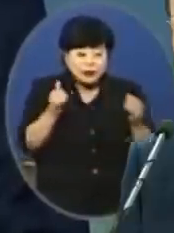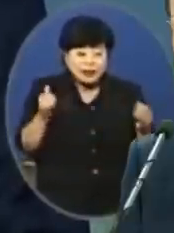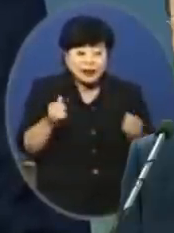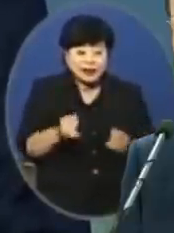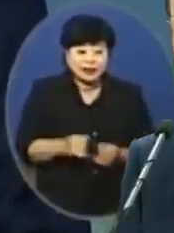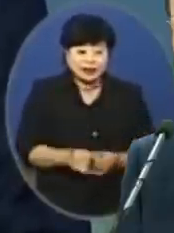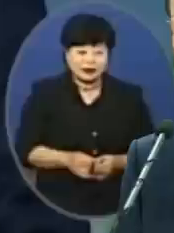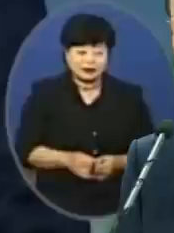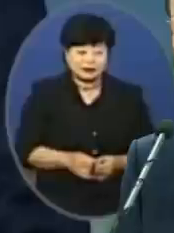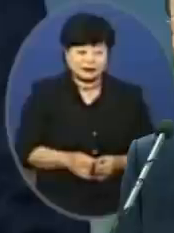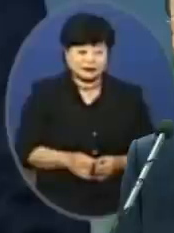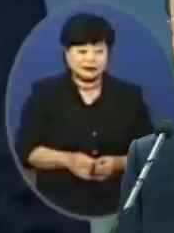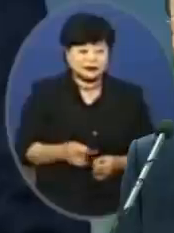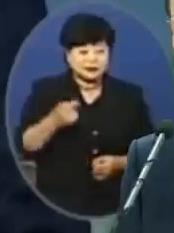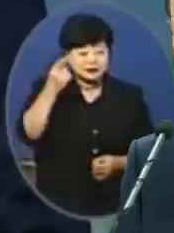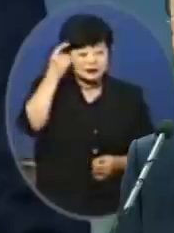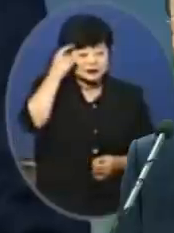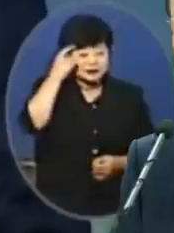긍정적인 말을 하는 것,